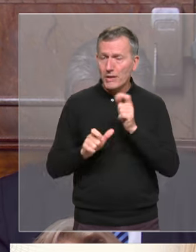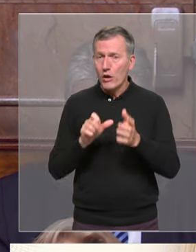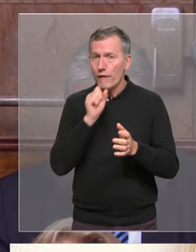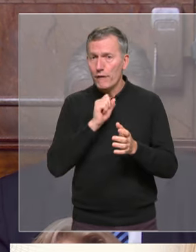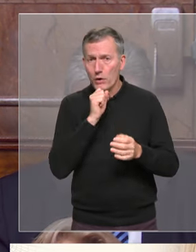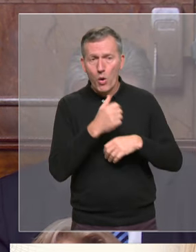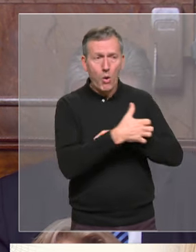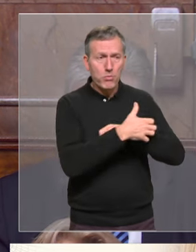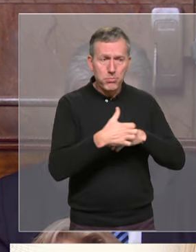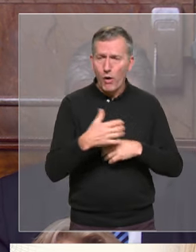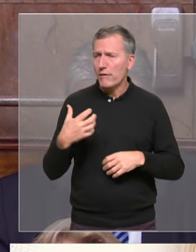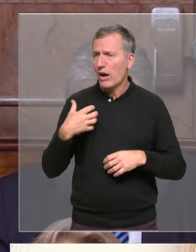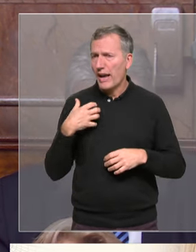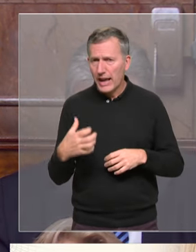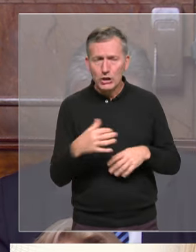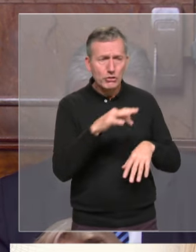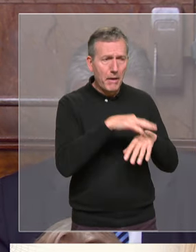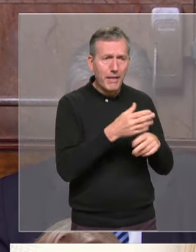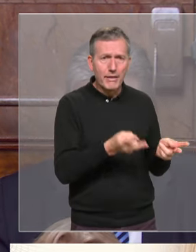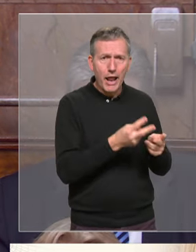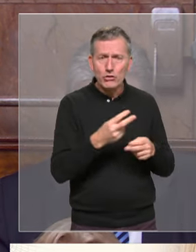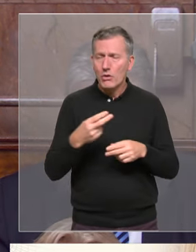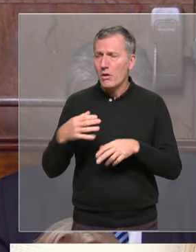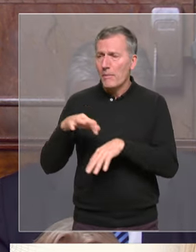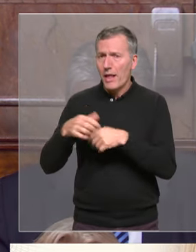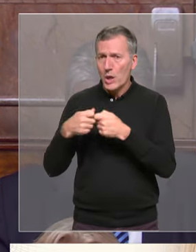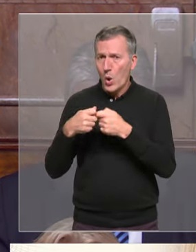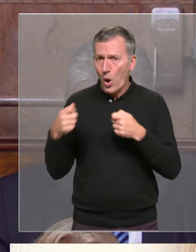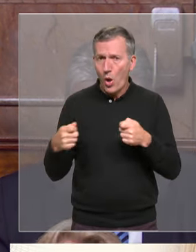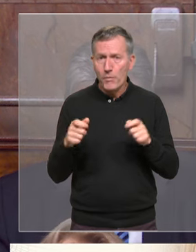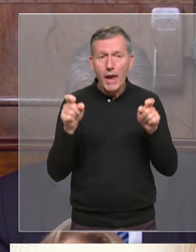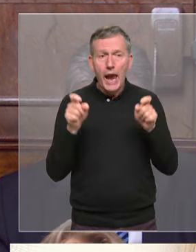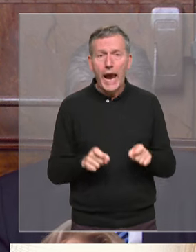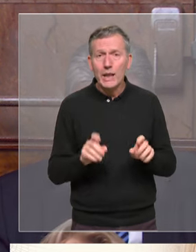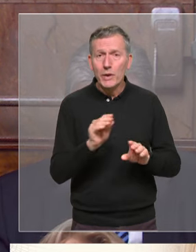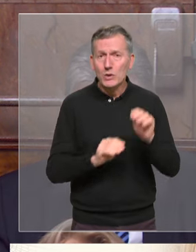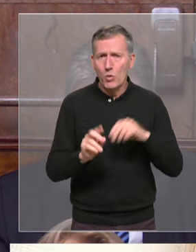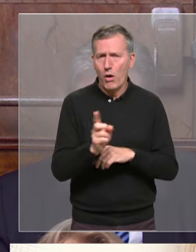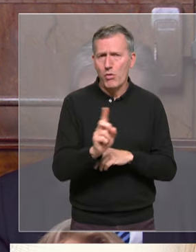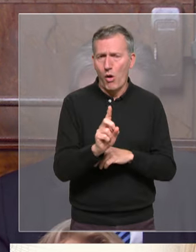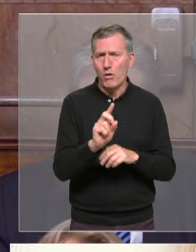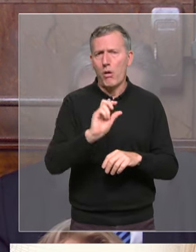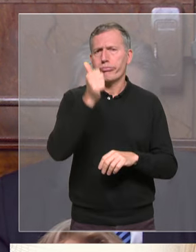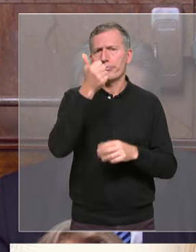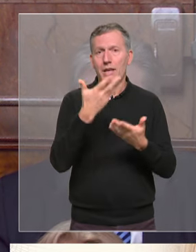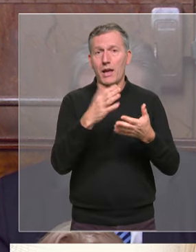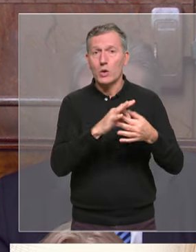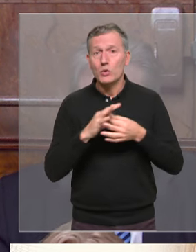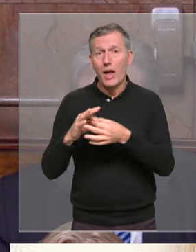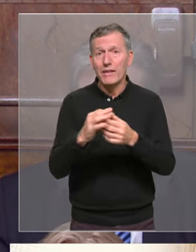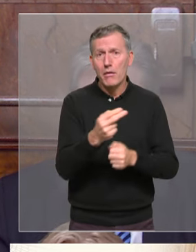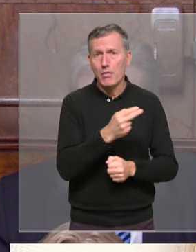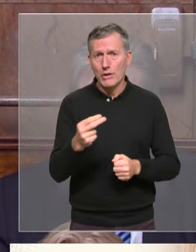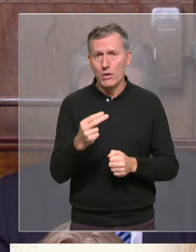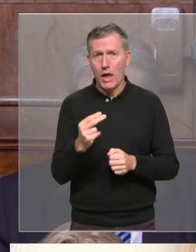et les plus riches. Les petites maladies et les affections longues, sans réduire les soins à leur coût, c'est l'essence même de la solidarité nationale pour